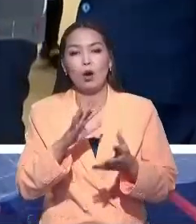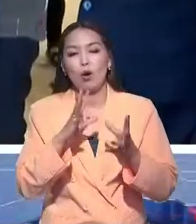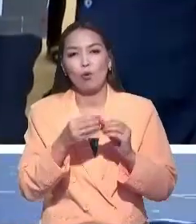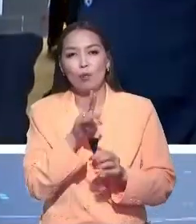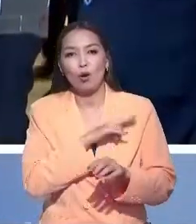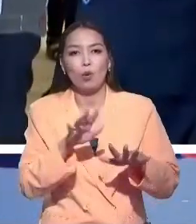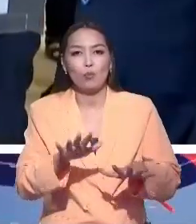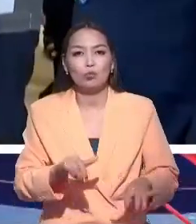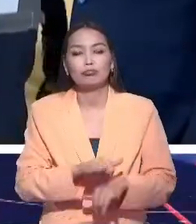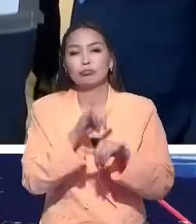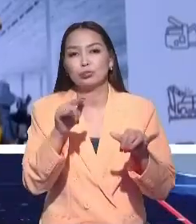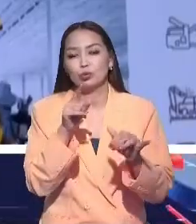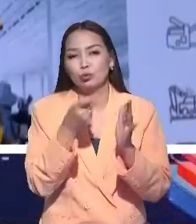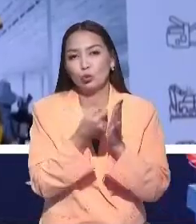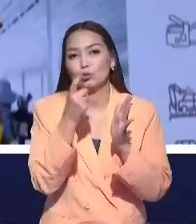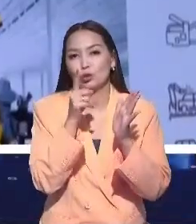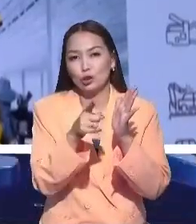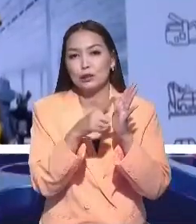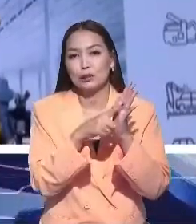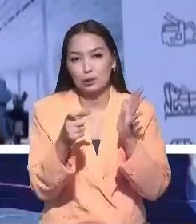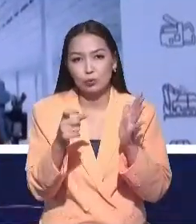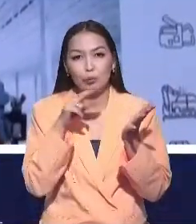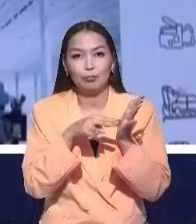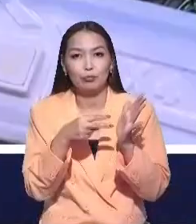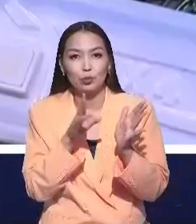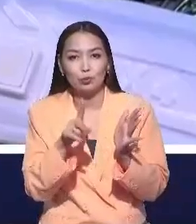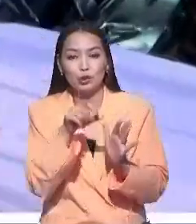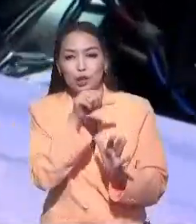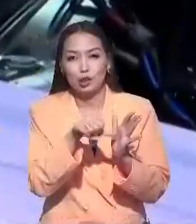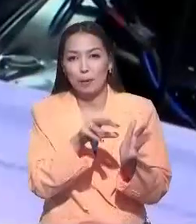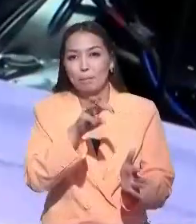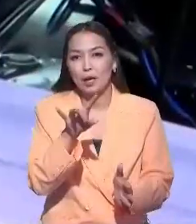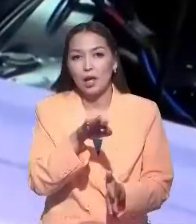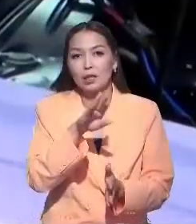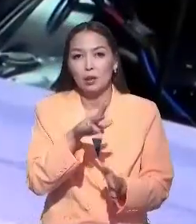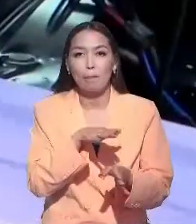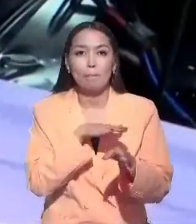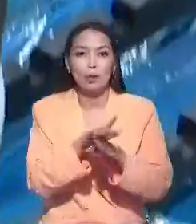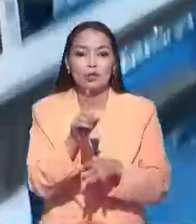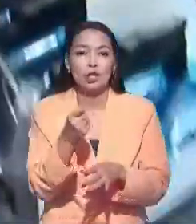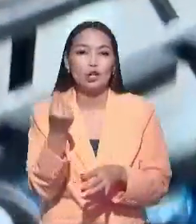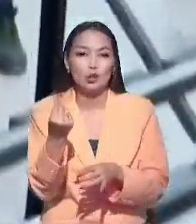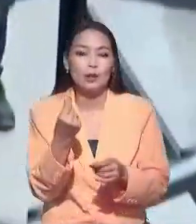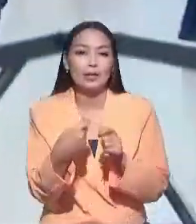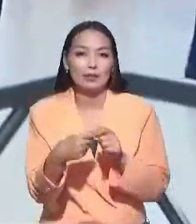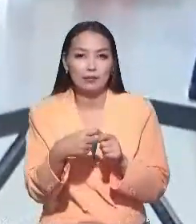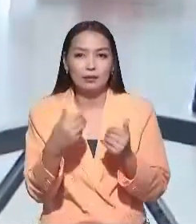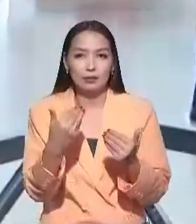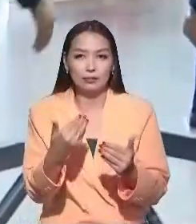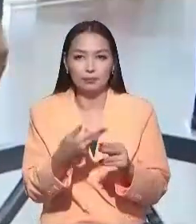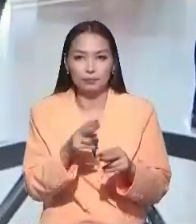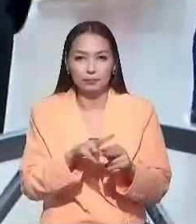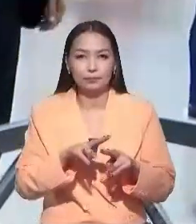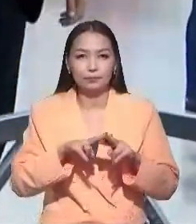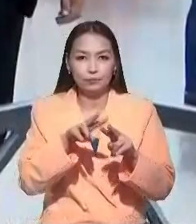рабочих мест увеличится до 1700. Проект реализуют за 16 миллиардов тенге полностью за счет инвестора. А основатель Astana